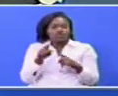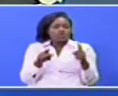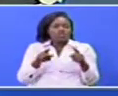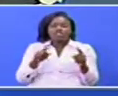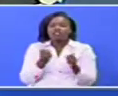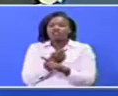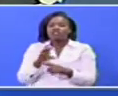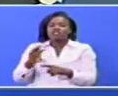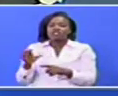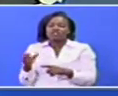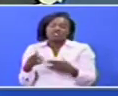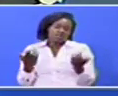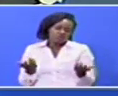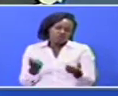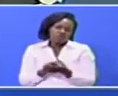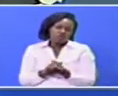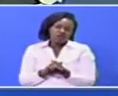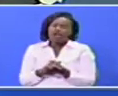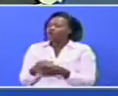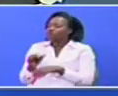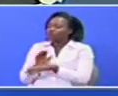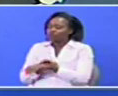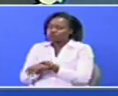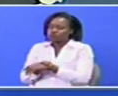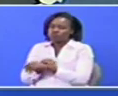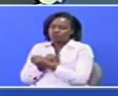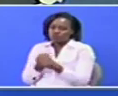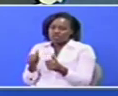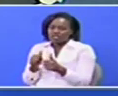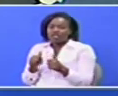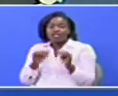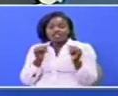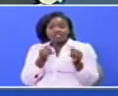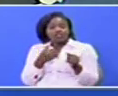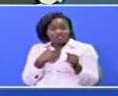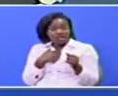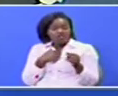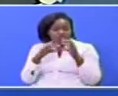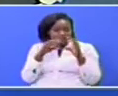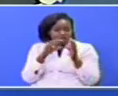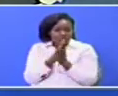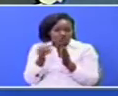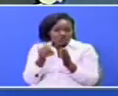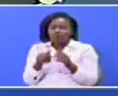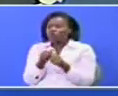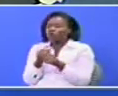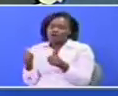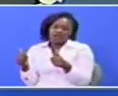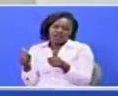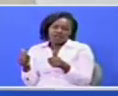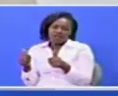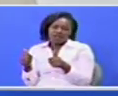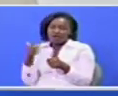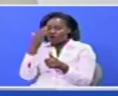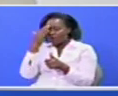unazozungumzia ukoje hivi sasa? Uko vizuri sana. Tunafanya kumaanisha mna taarifa mnazowasiliana pamoja. Tuna uhusiano mzuri sana na kaunti kwa